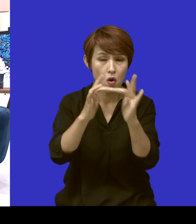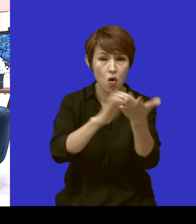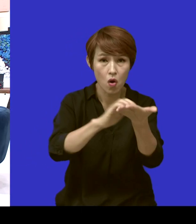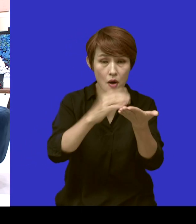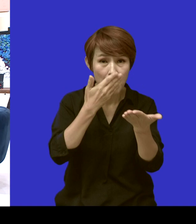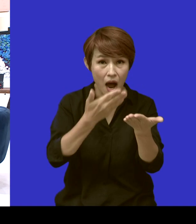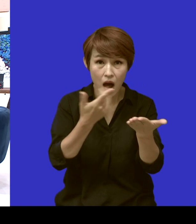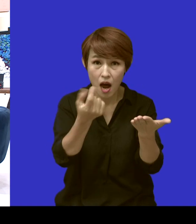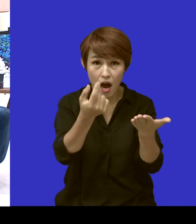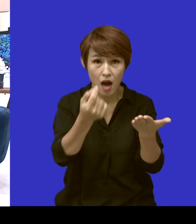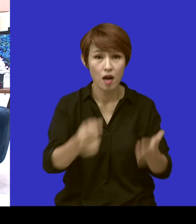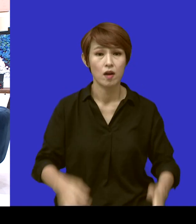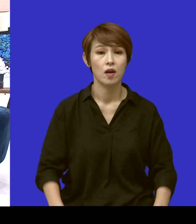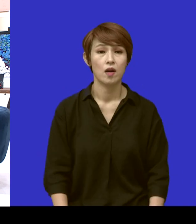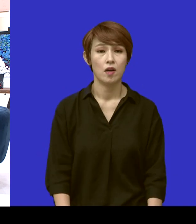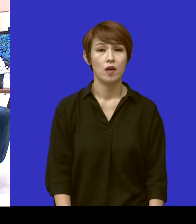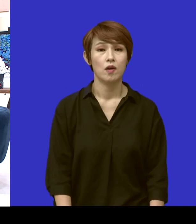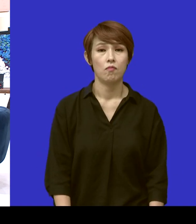방법이겠네요.